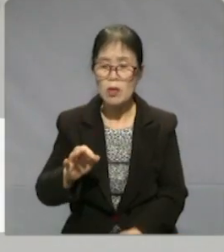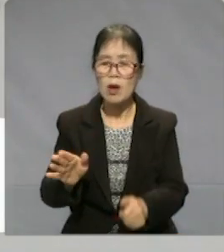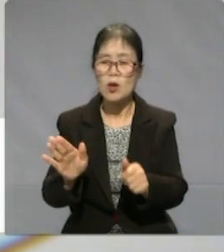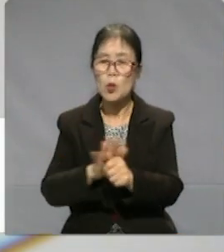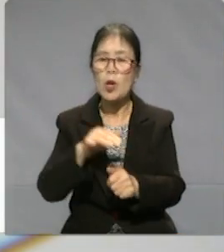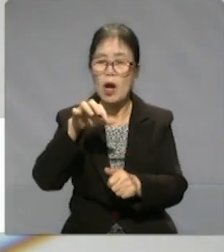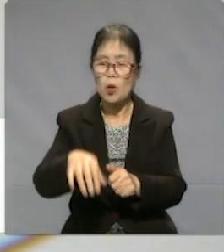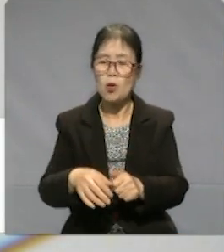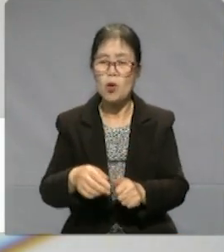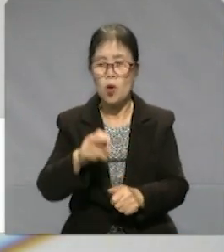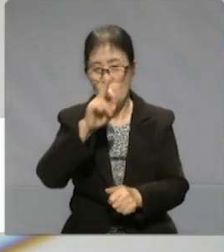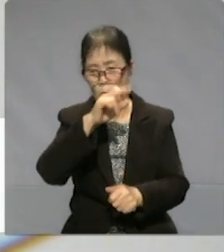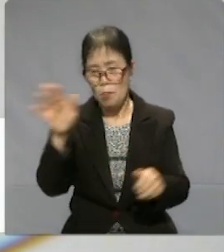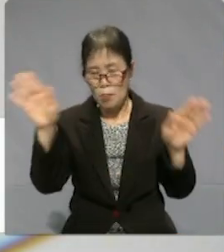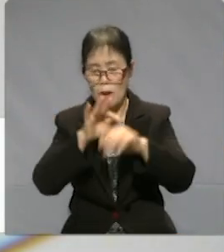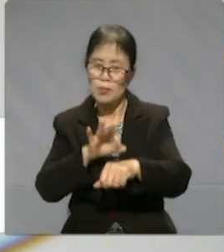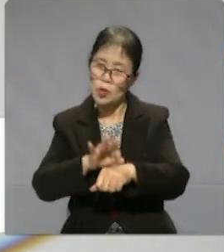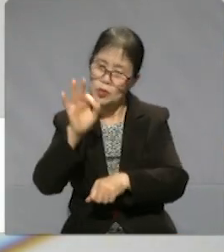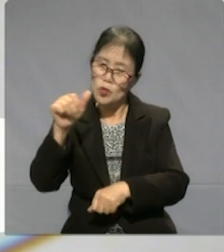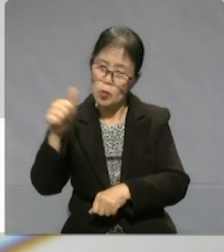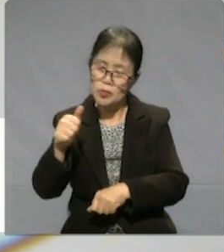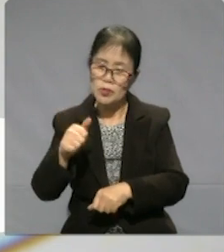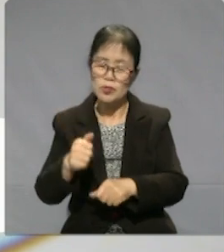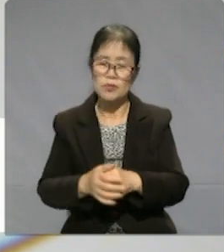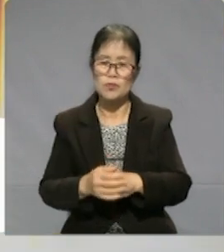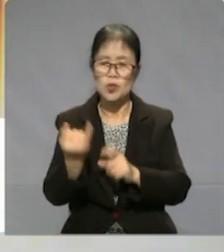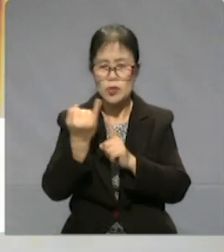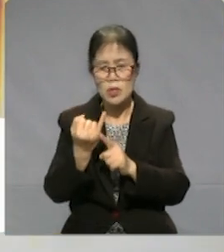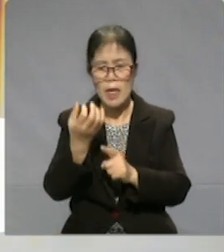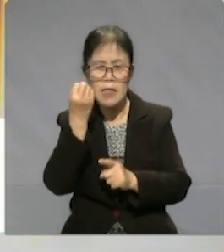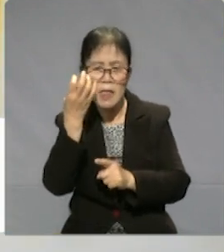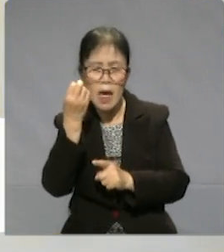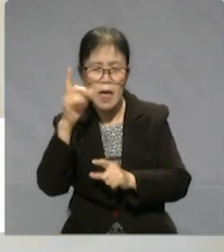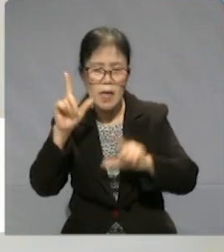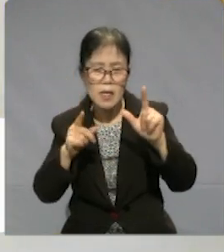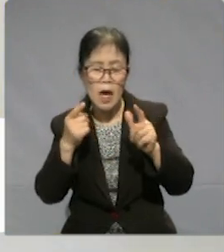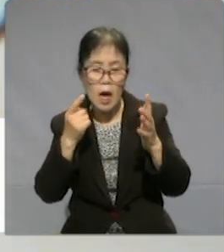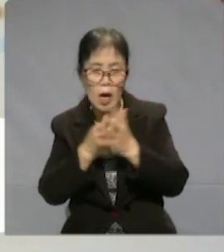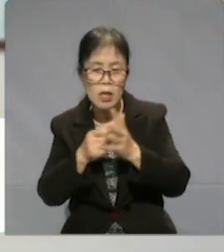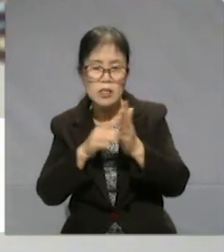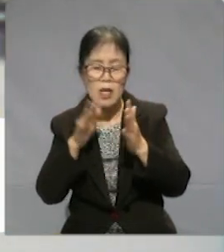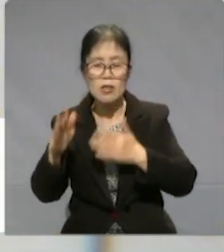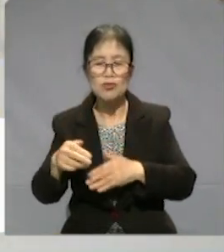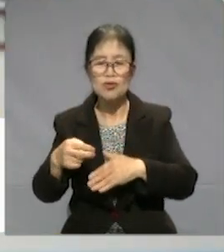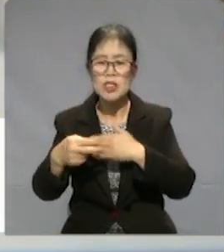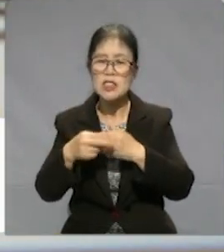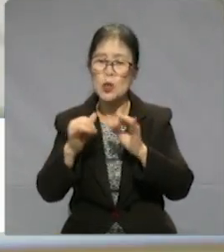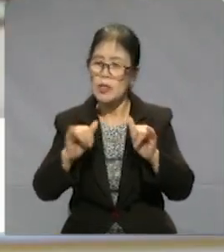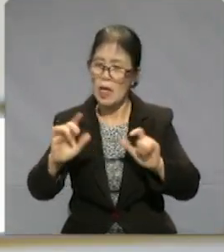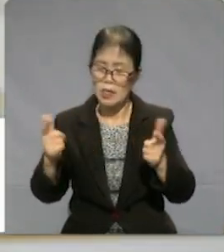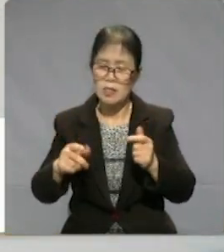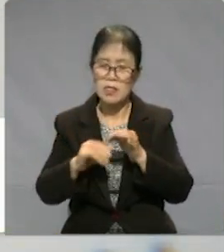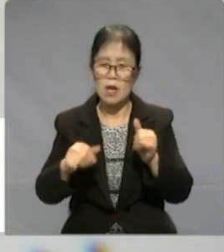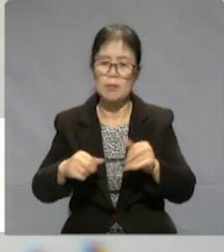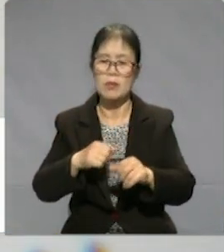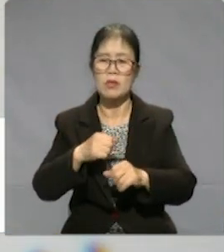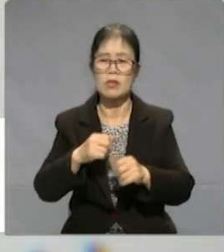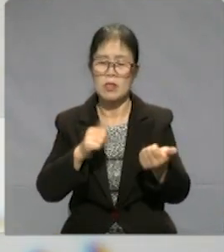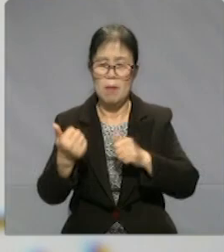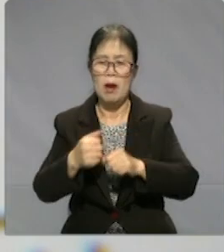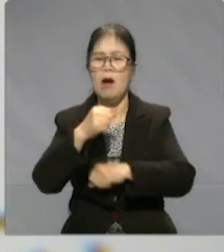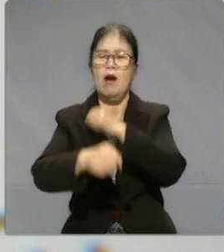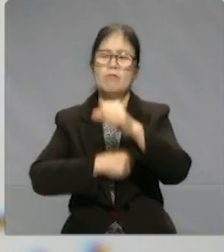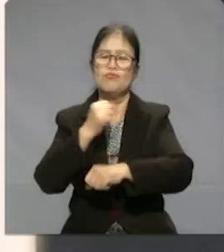측은 당일 오후 10시 5분쯤 조 씨의 이상 상태를 확인한 후 의료인이 아닌 사람이 함부로 사망 판단을